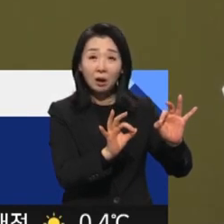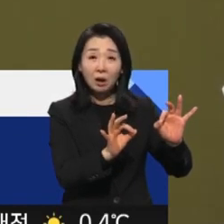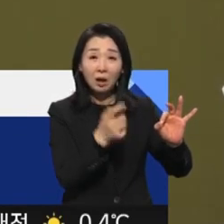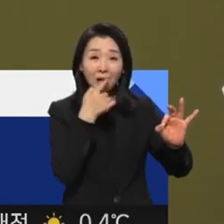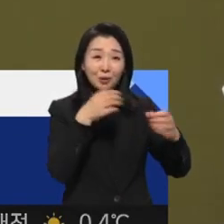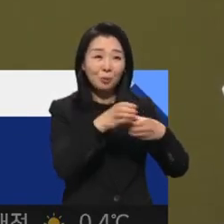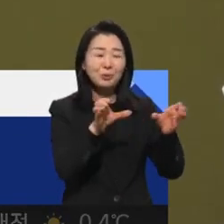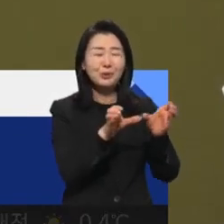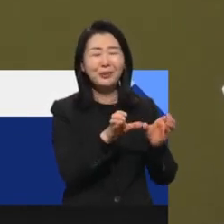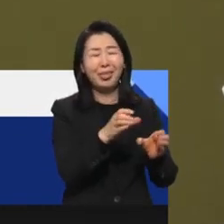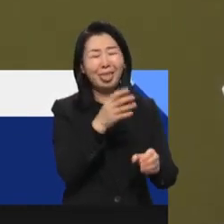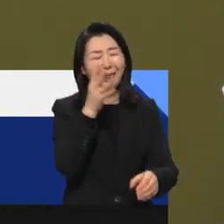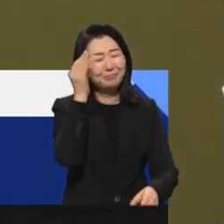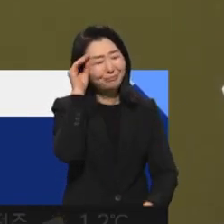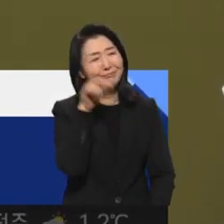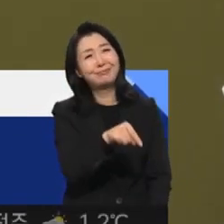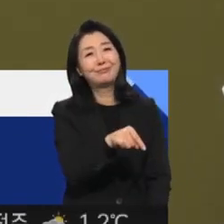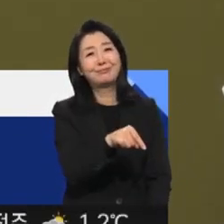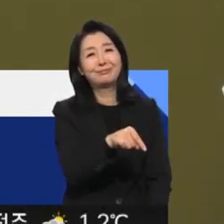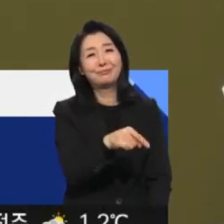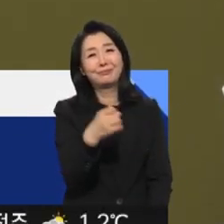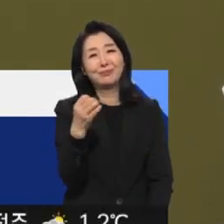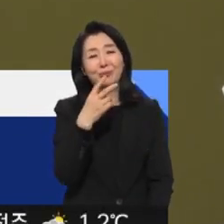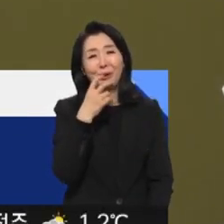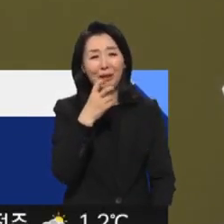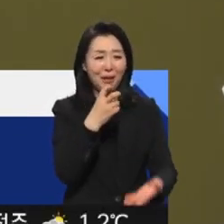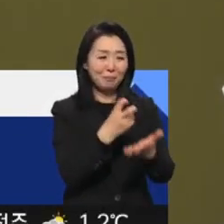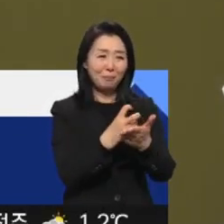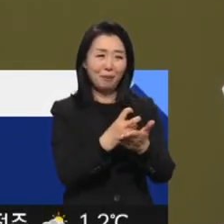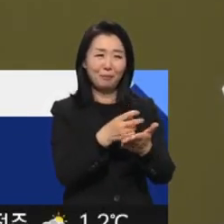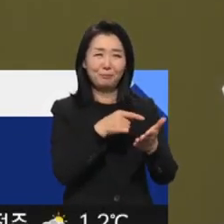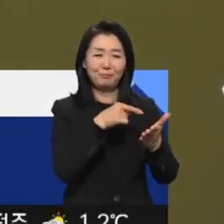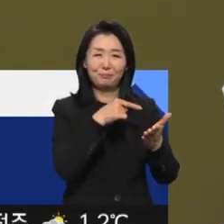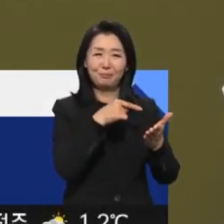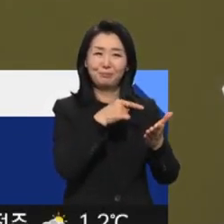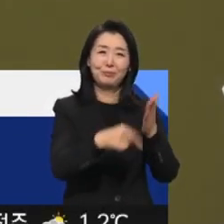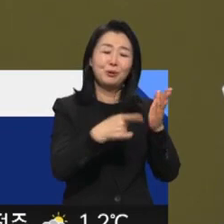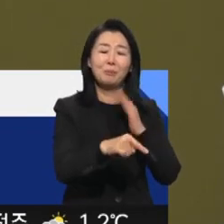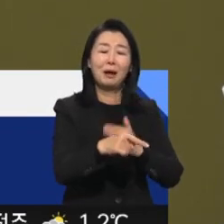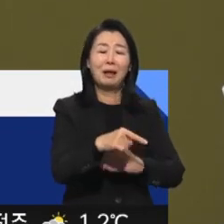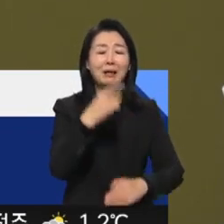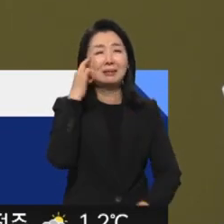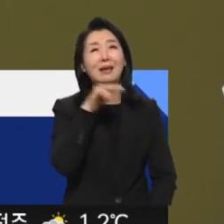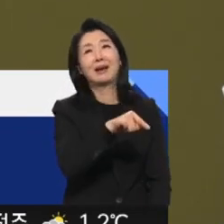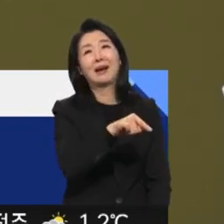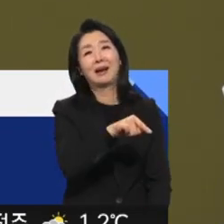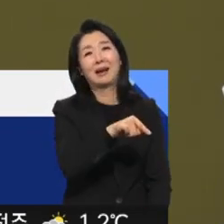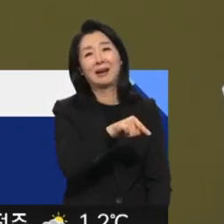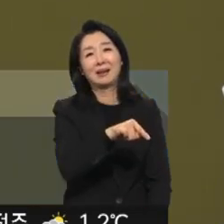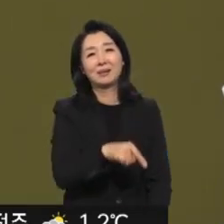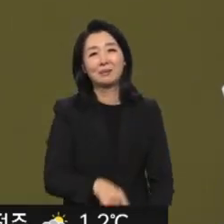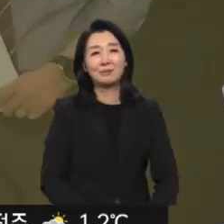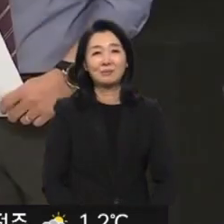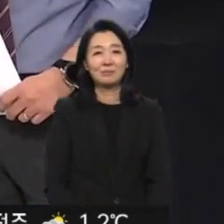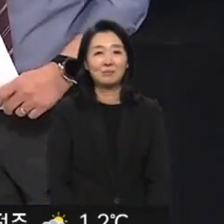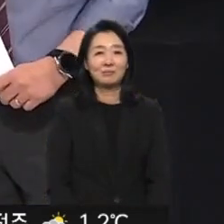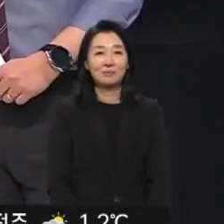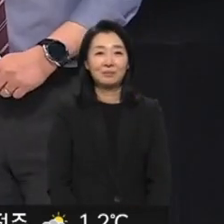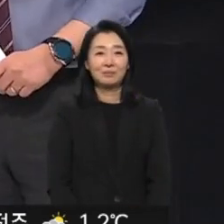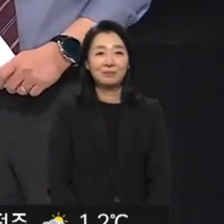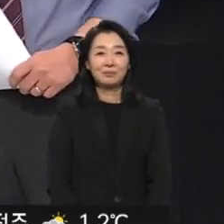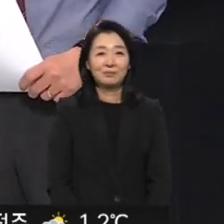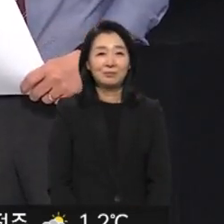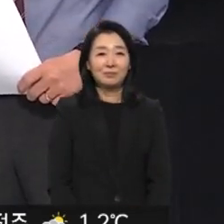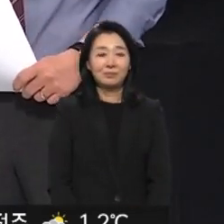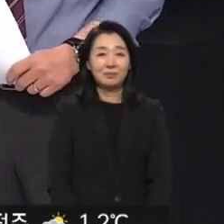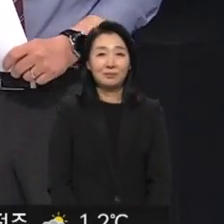더불어민주당을 몰상식하고 그리고 법치를 부정하는 세력으로 규정하게끔 할 수가 있거든요.